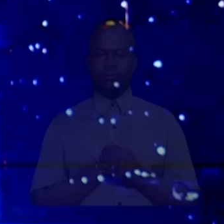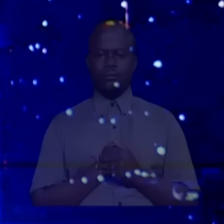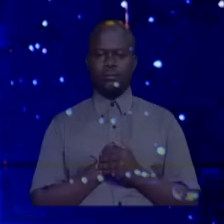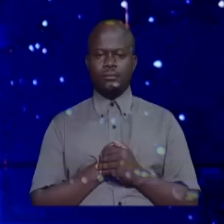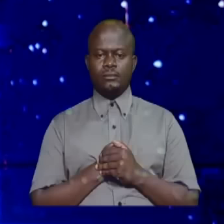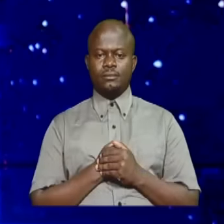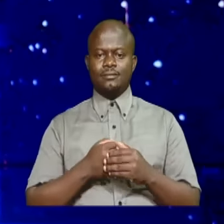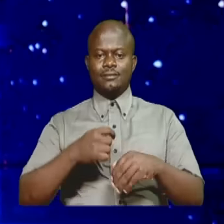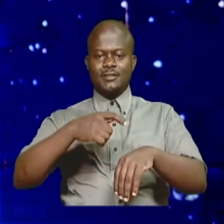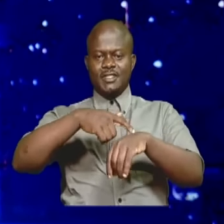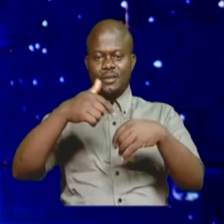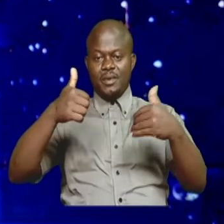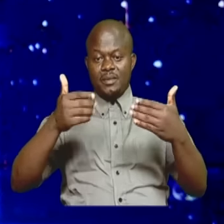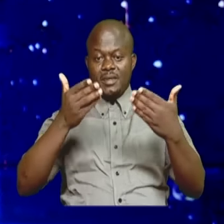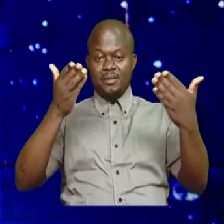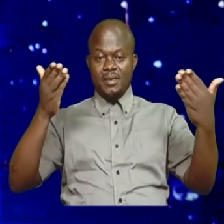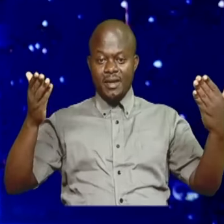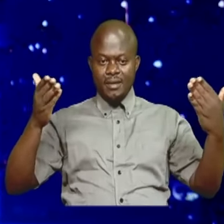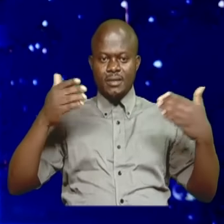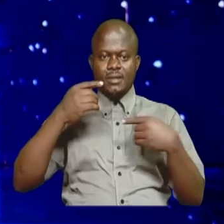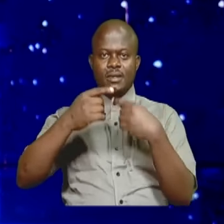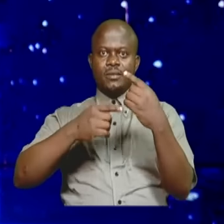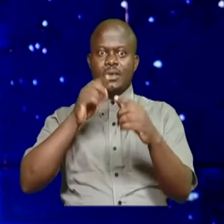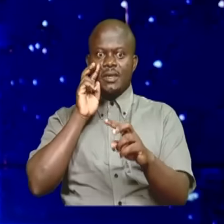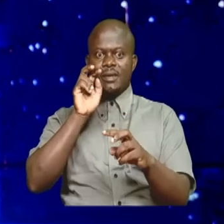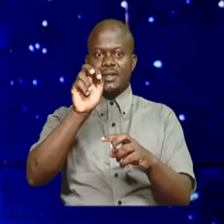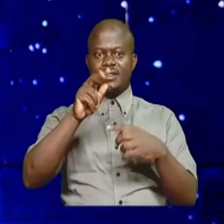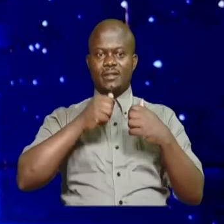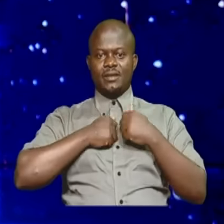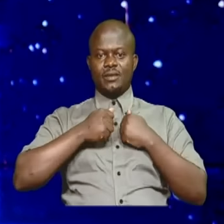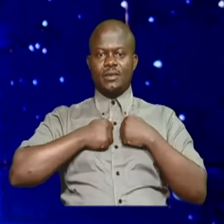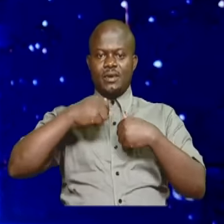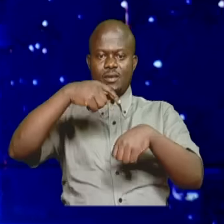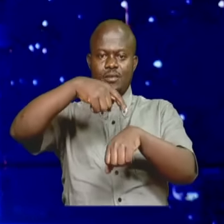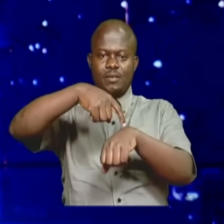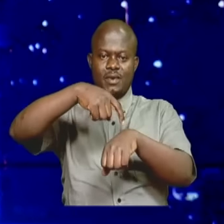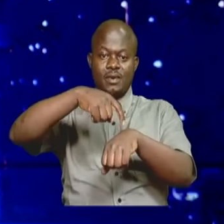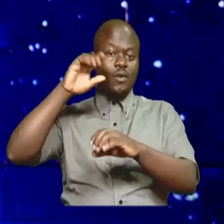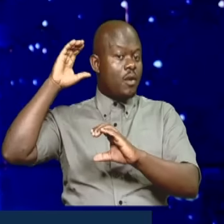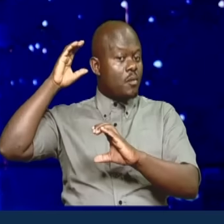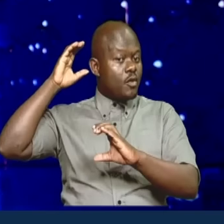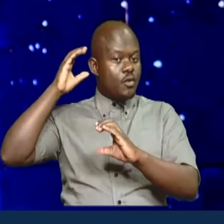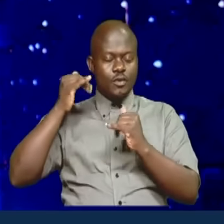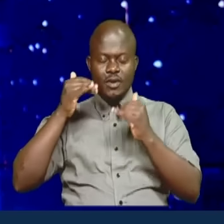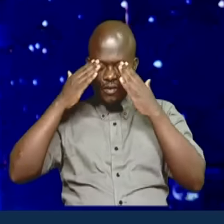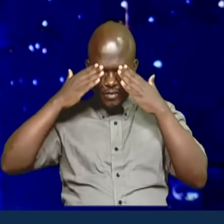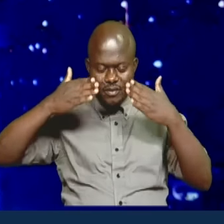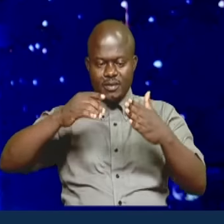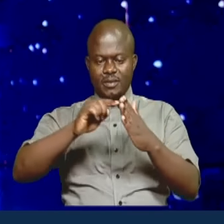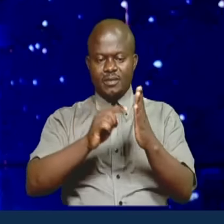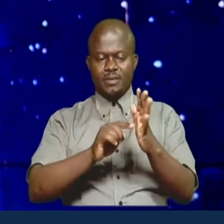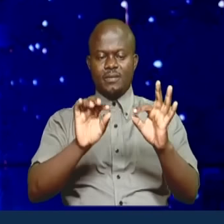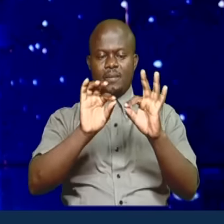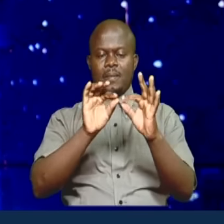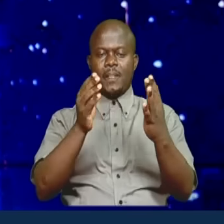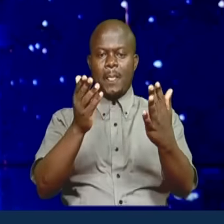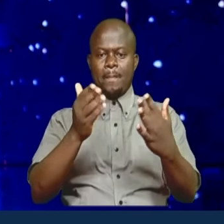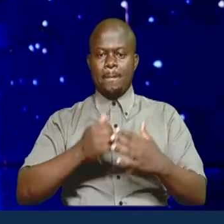Ibihe byiza kuri mwese mukomeje gukurikira gahunda za televiziyo Rwanda n'umwanya w'amakuru agiye kugaruka ku nyingo z'ingenzi